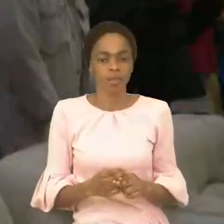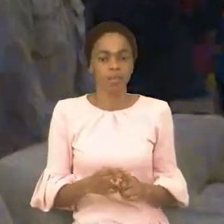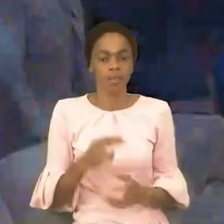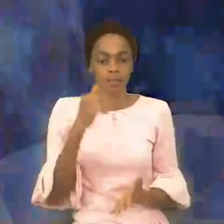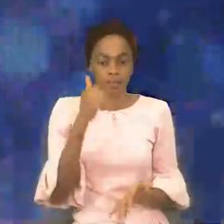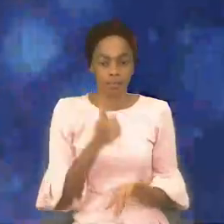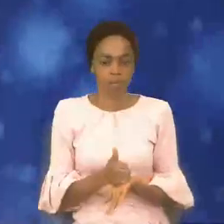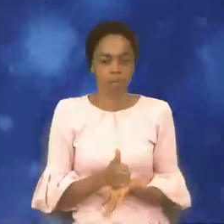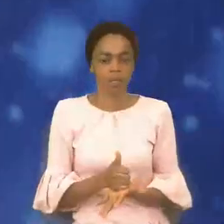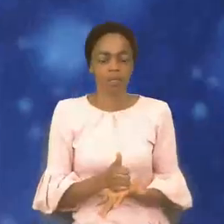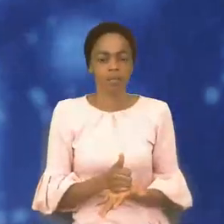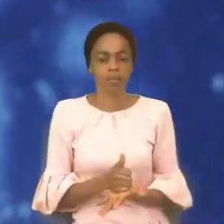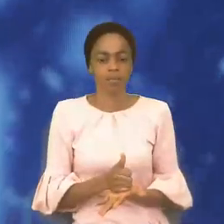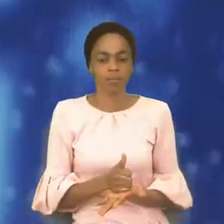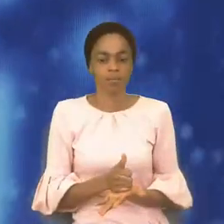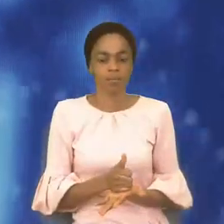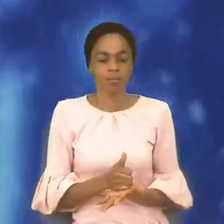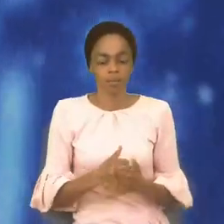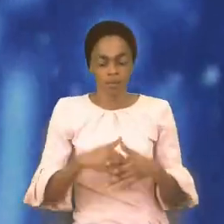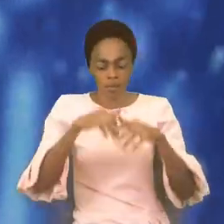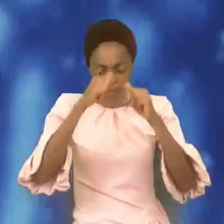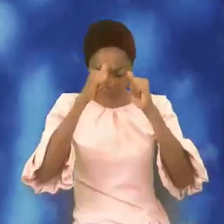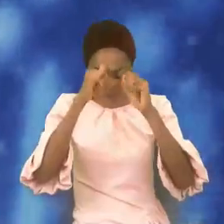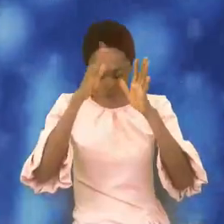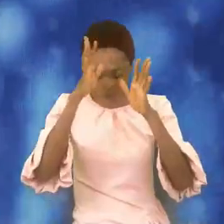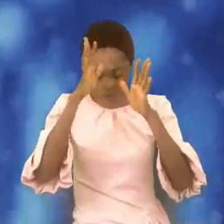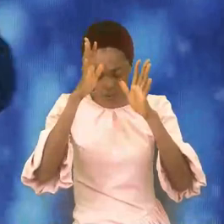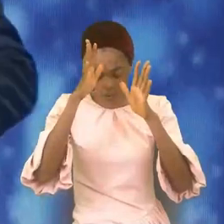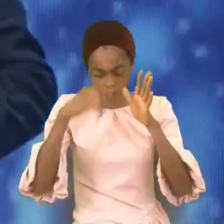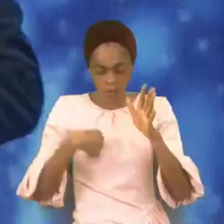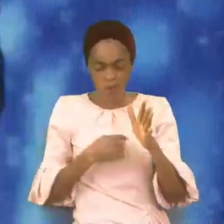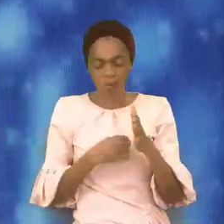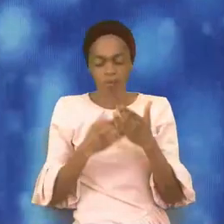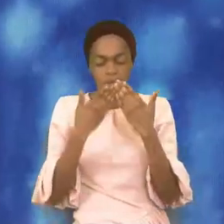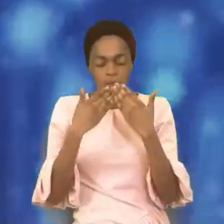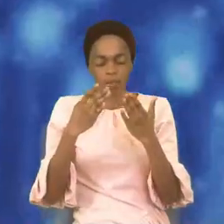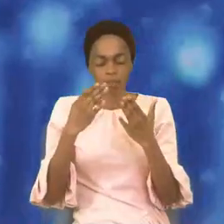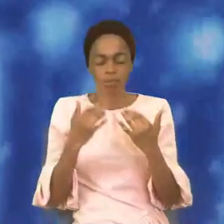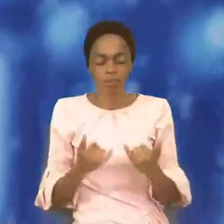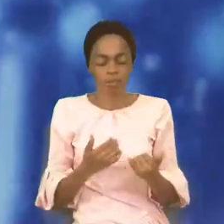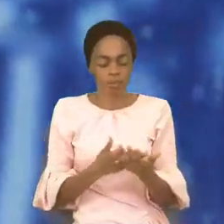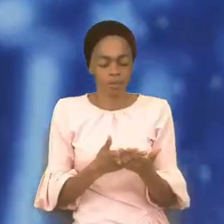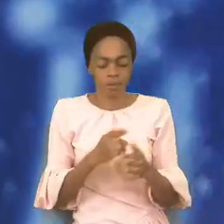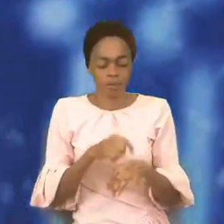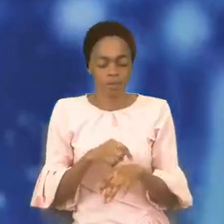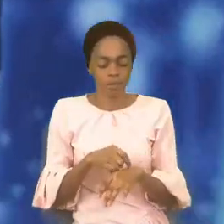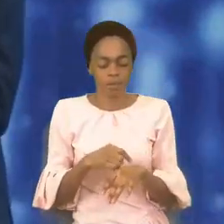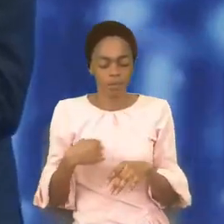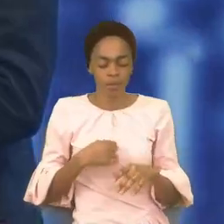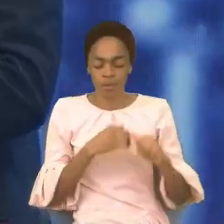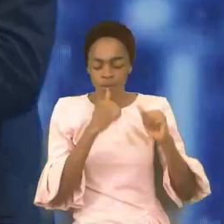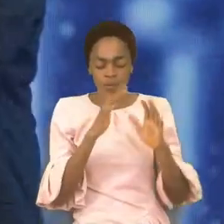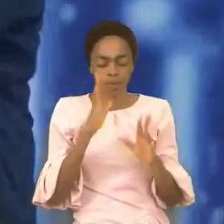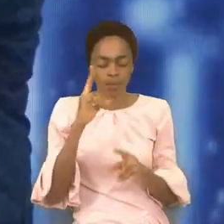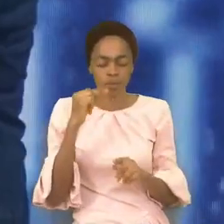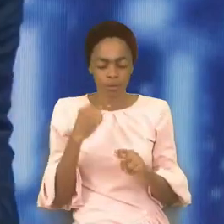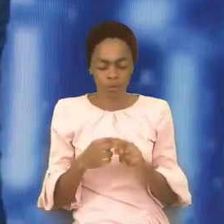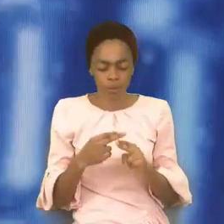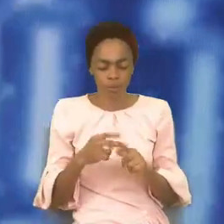Donnez-moi un grand, grand Amen. Père, nous te remercions en ce moment. Nous bénissons ton